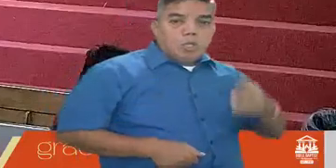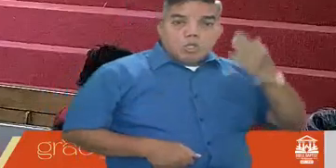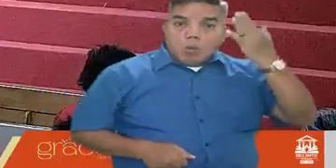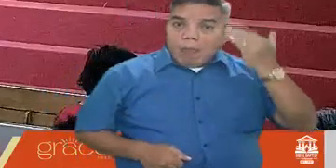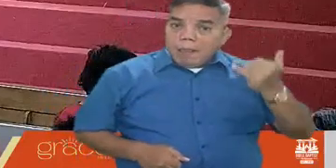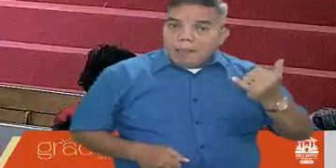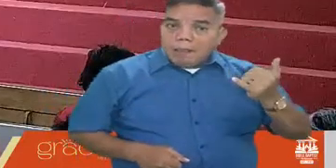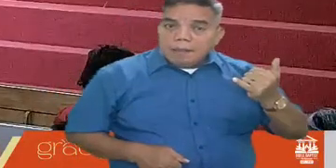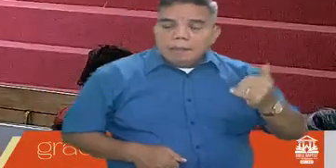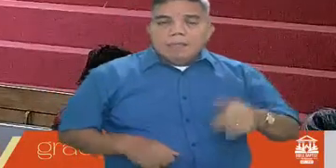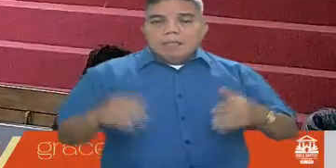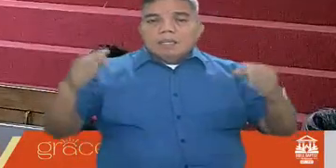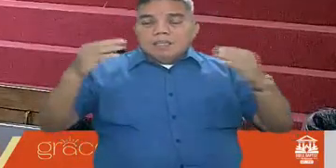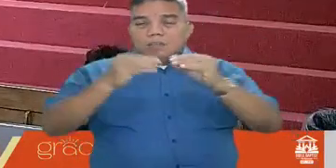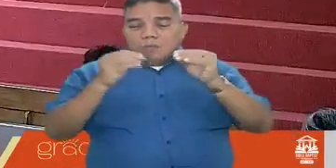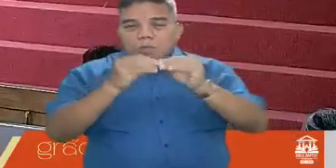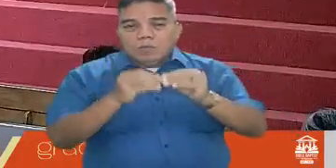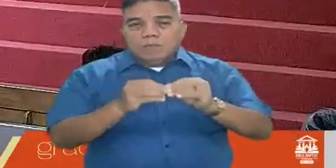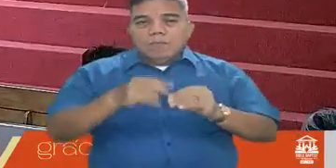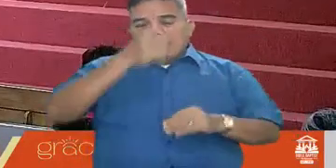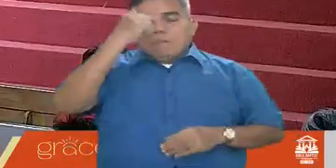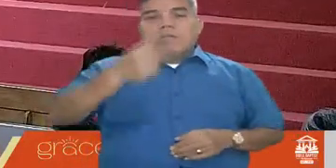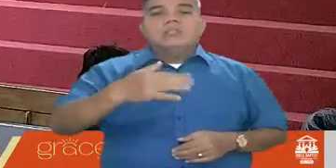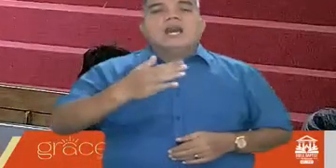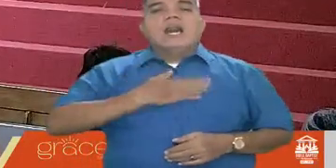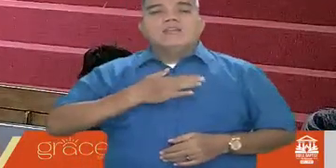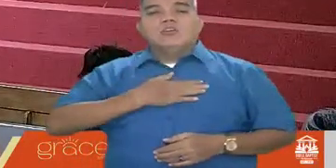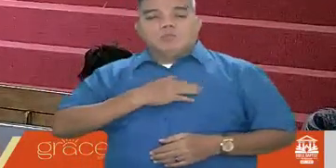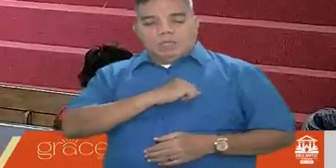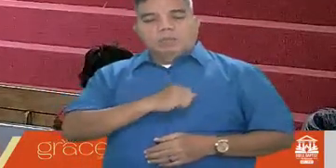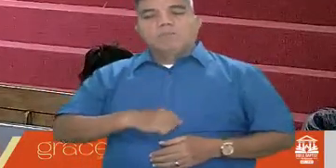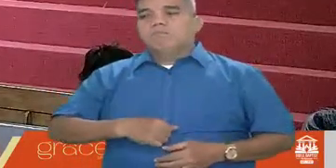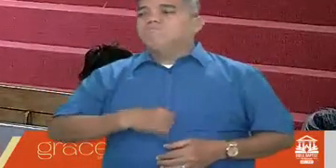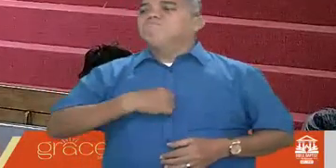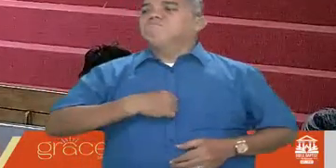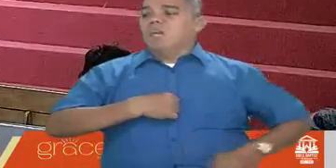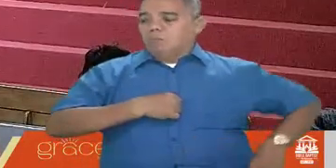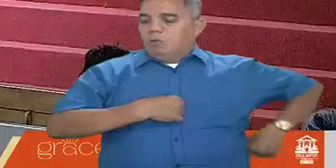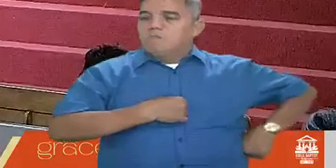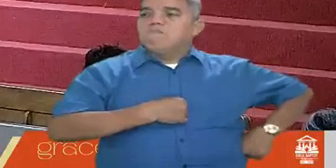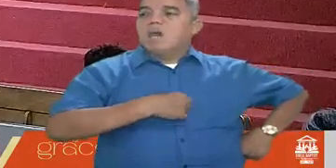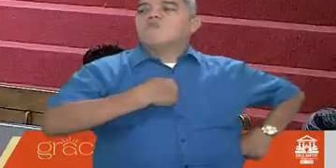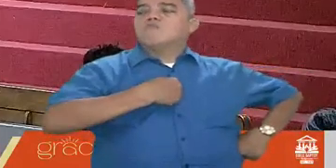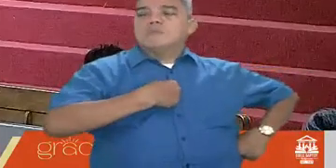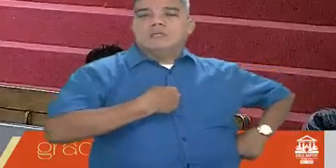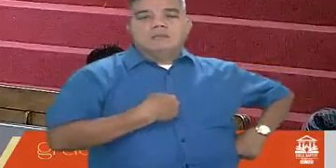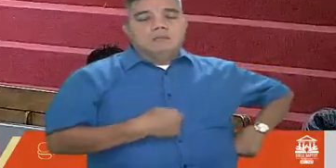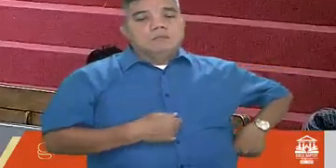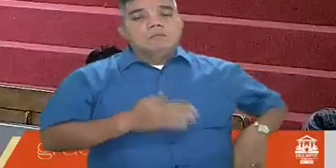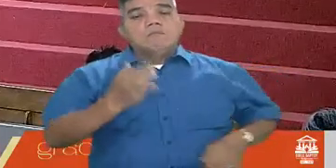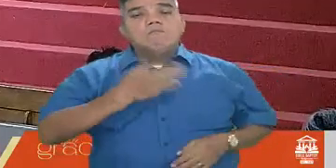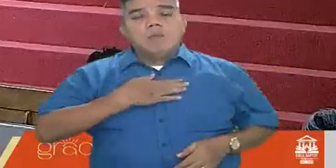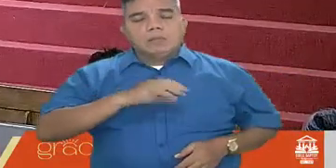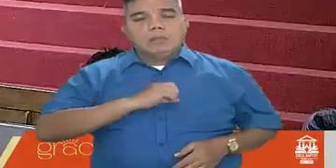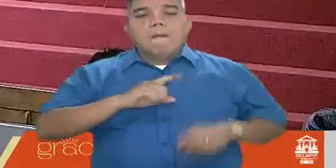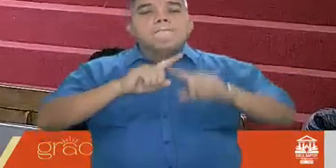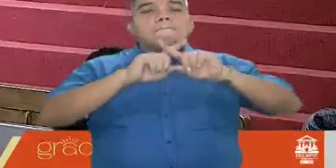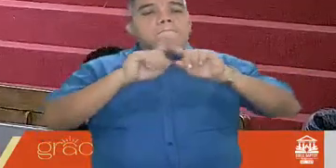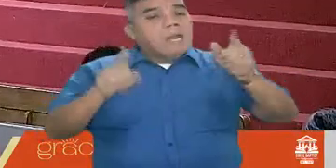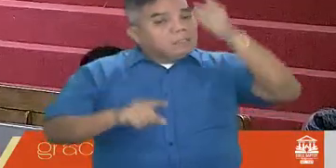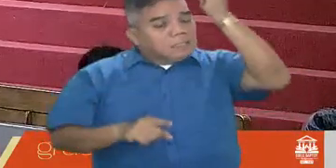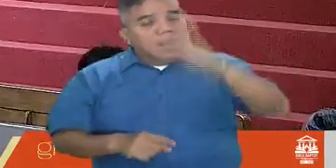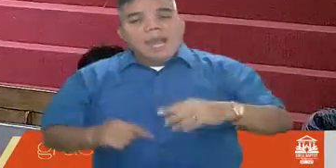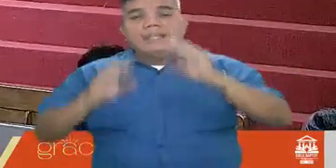you know why? Nga musamot lang ka-offended, kay naapo tayo itong kagalingong garbo. So, gituluan tas Ginoo